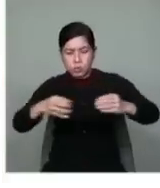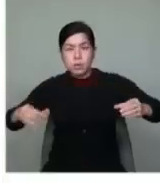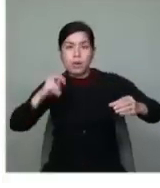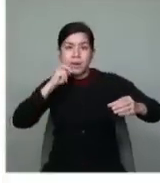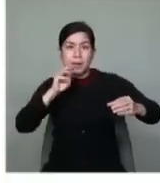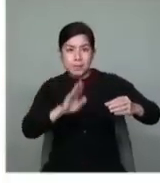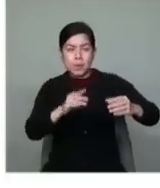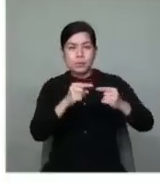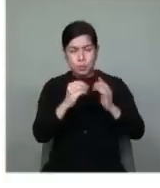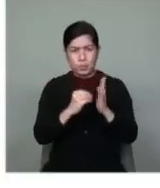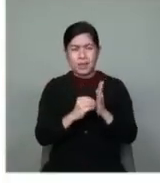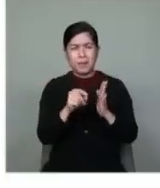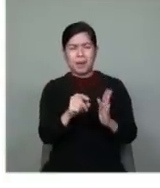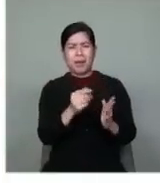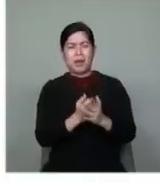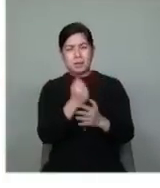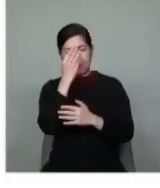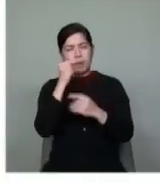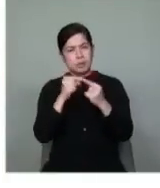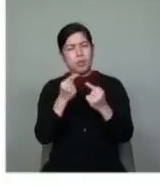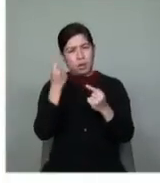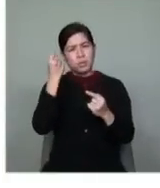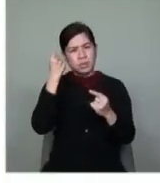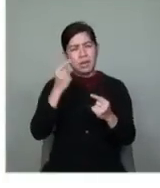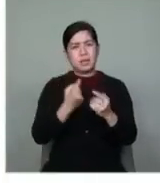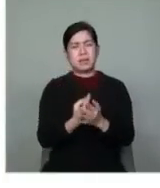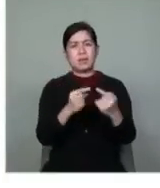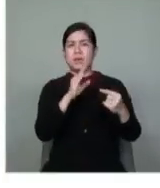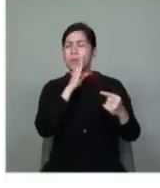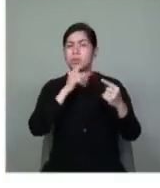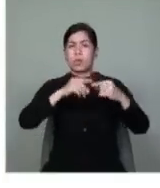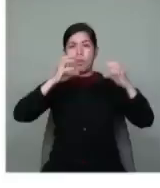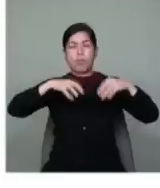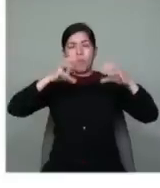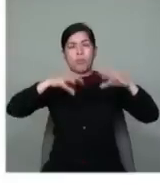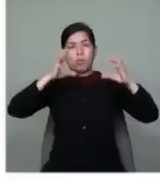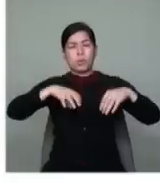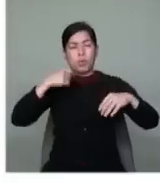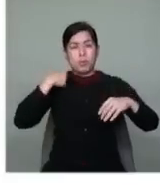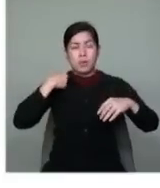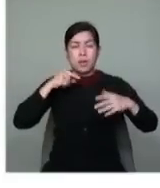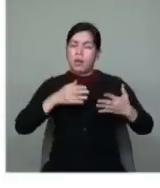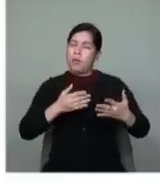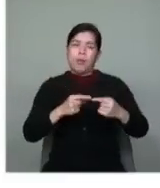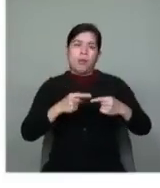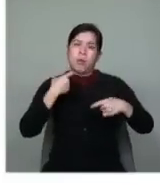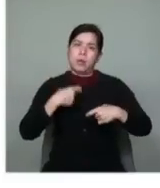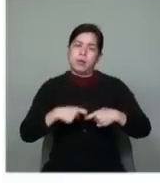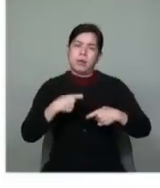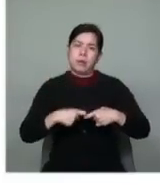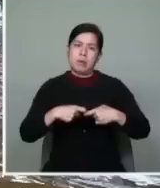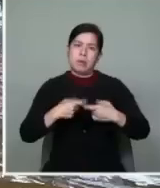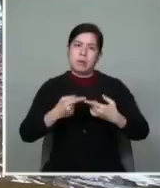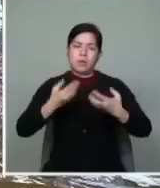กลงมาแล้วมันท่วมขังรอการระบายแบบนี้ต่อให้ไม่นานนะคะยังไงเขาก็ใช้ชีวิตลำบากอยู่ดี ใช่แล้วเมื่อวานนี้หนักหนาสาหั